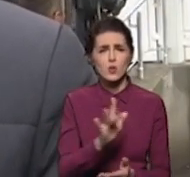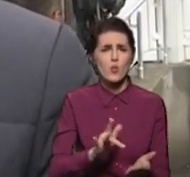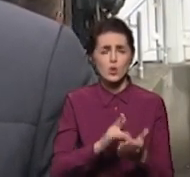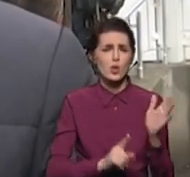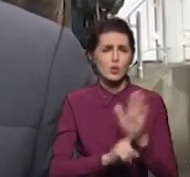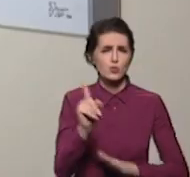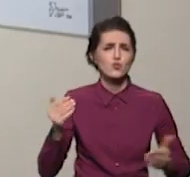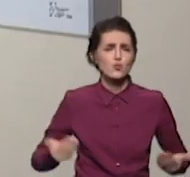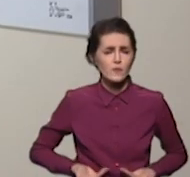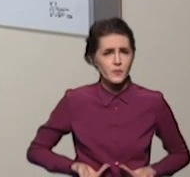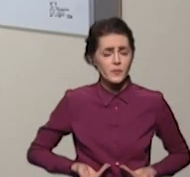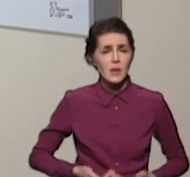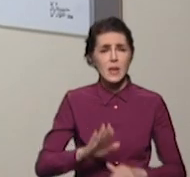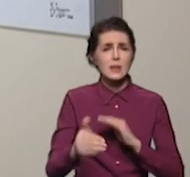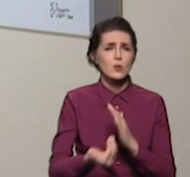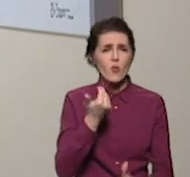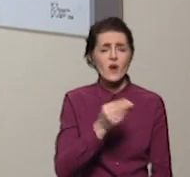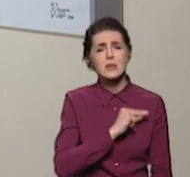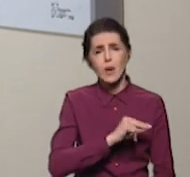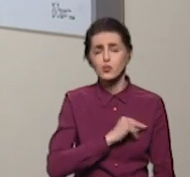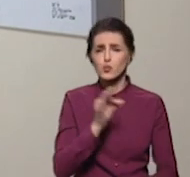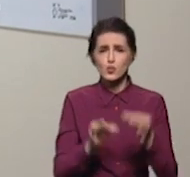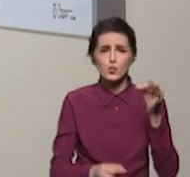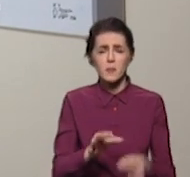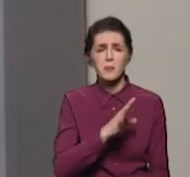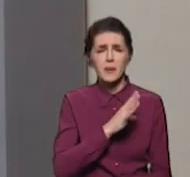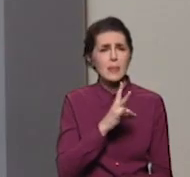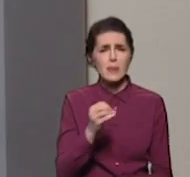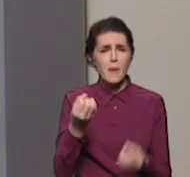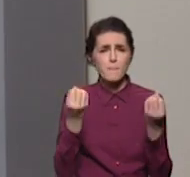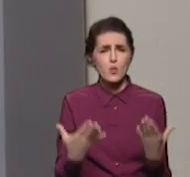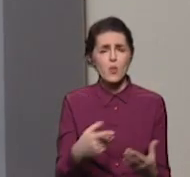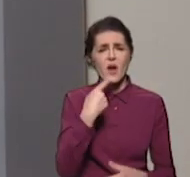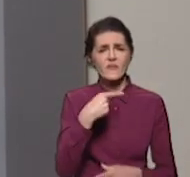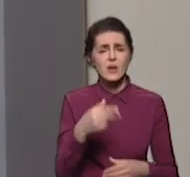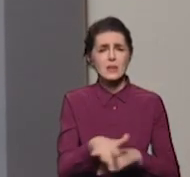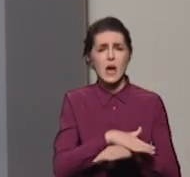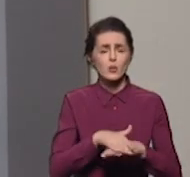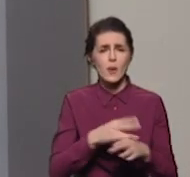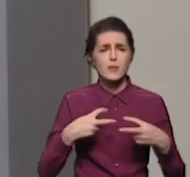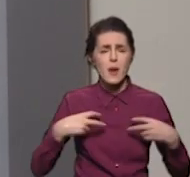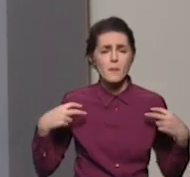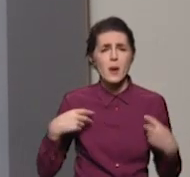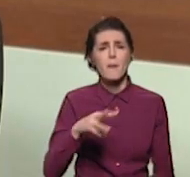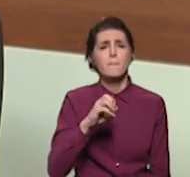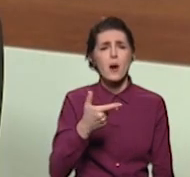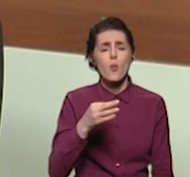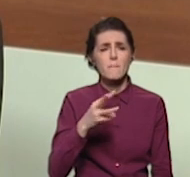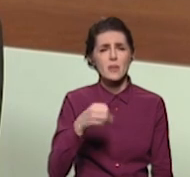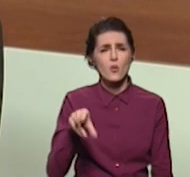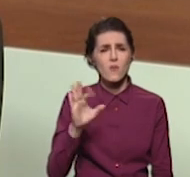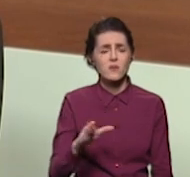оживает, город живет. Відновити роботу суду було непросто, пригадує народний депутат України Муса Магомедов. Саме